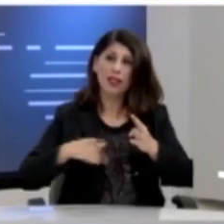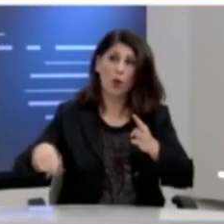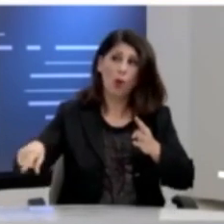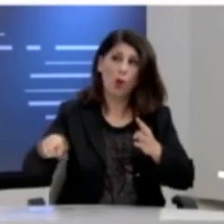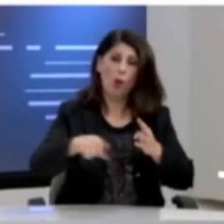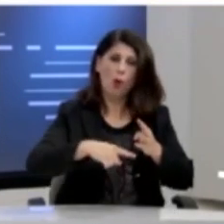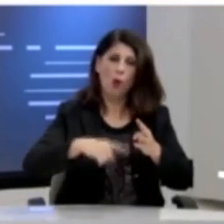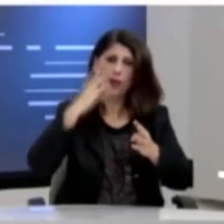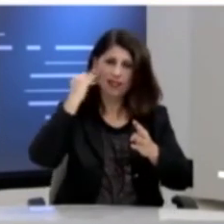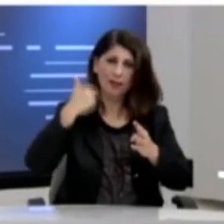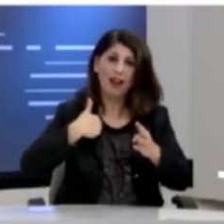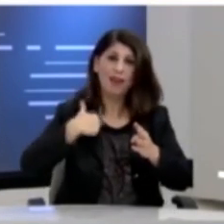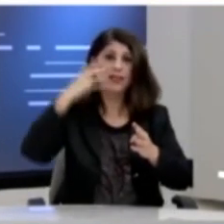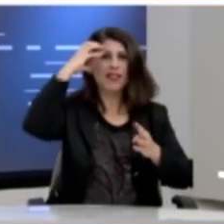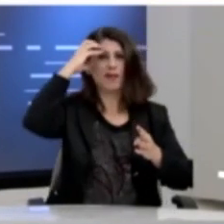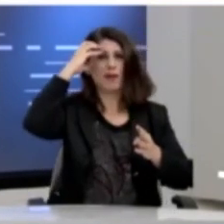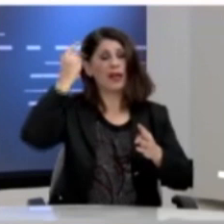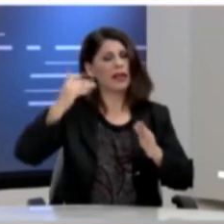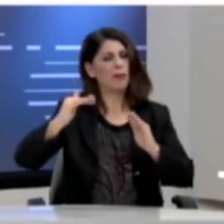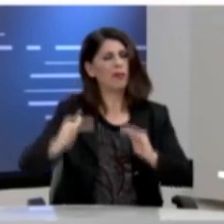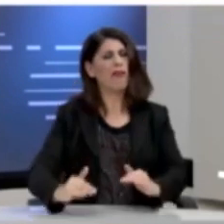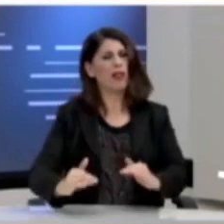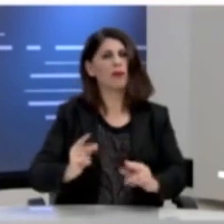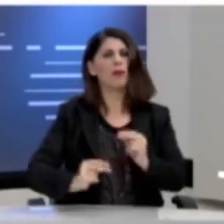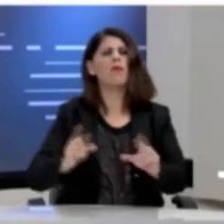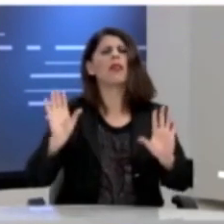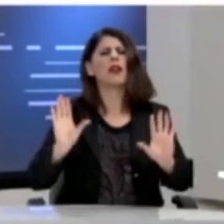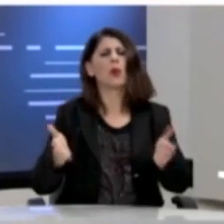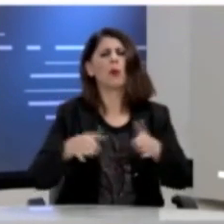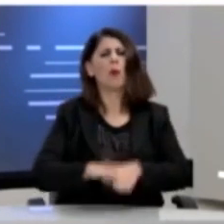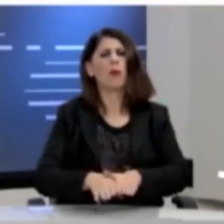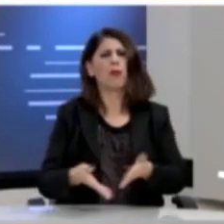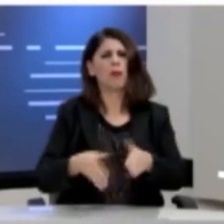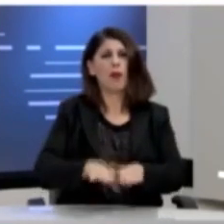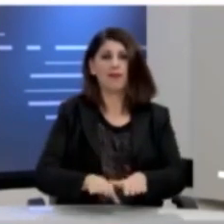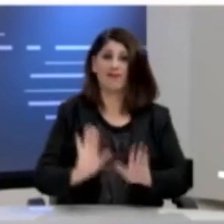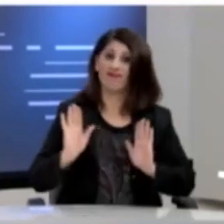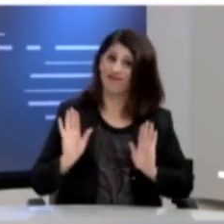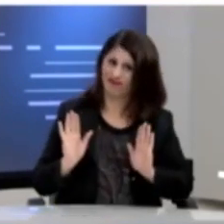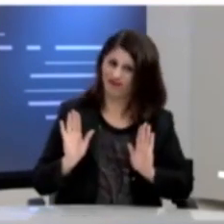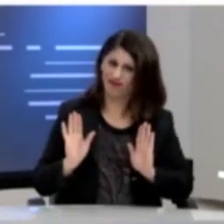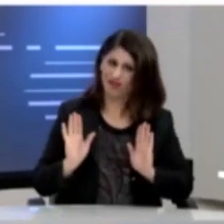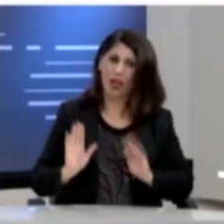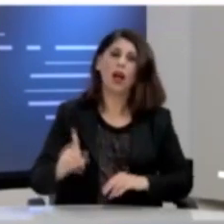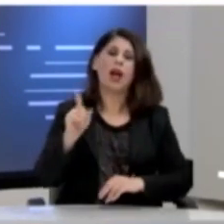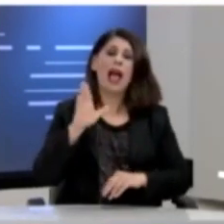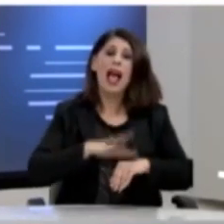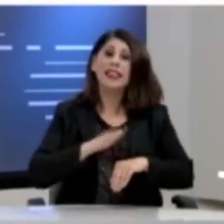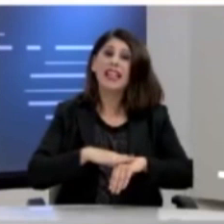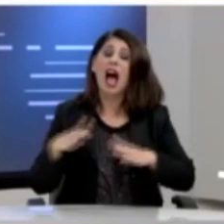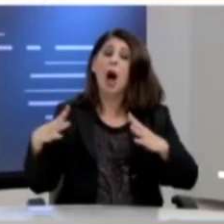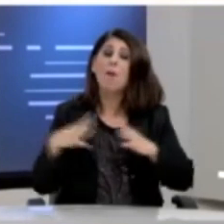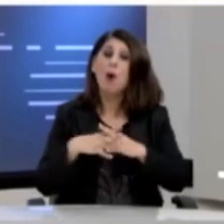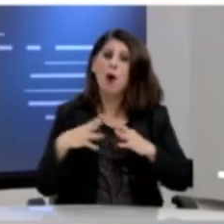ξεχάσουμε ή έστω να τα υποβαθμίσουμε ως προβλήματα, ως ζητήματα. Παραμένει το casus belli σε